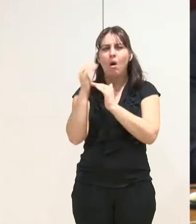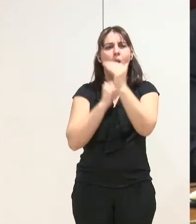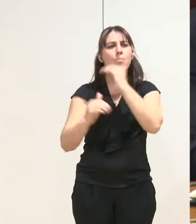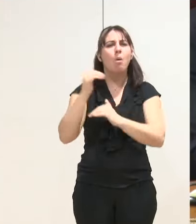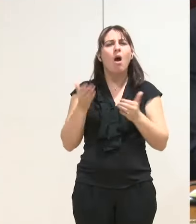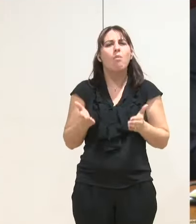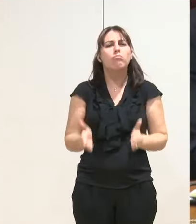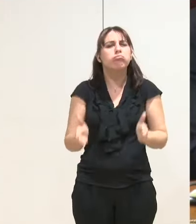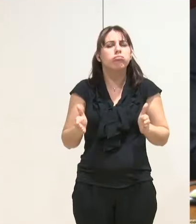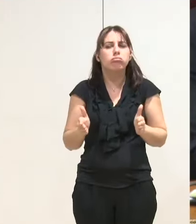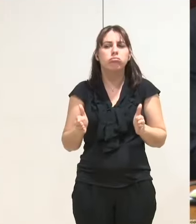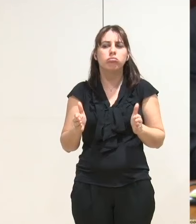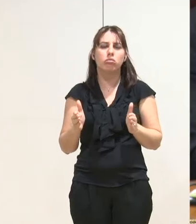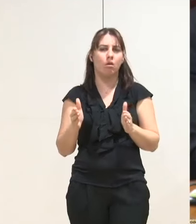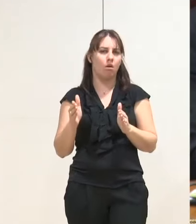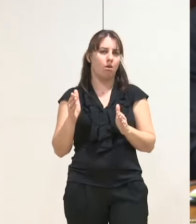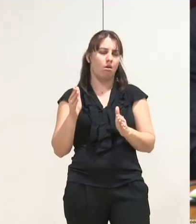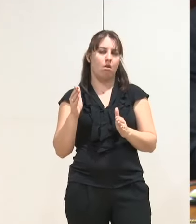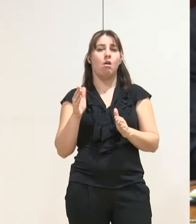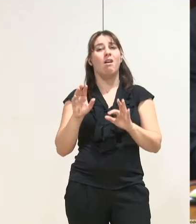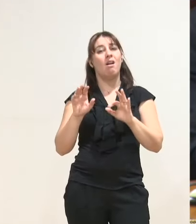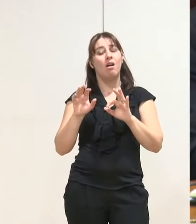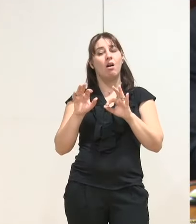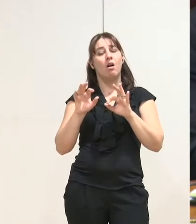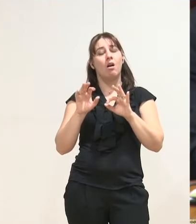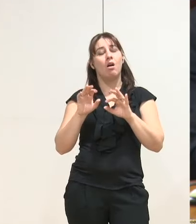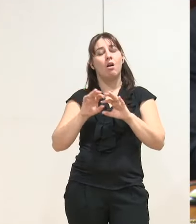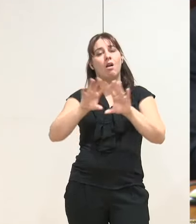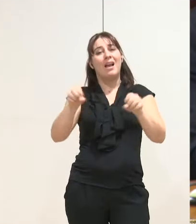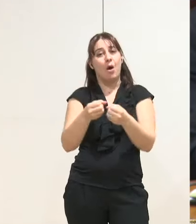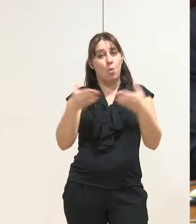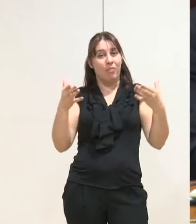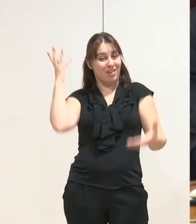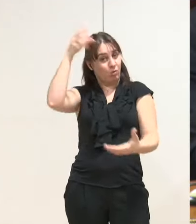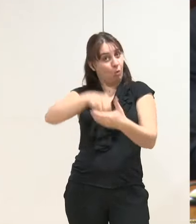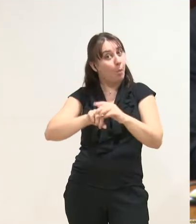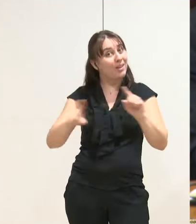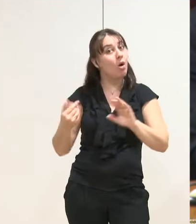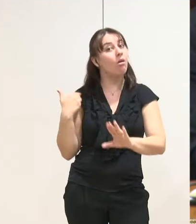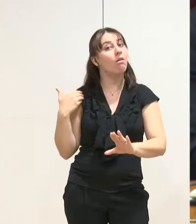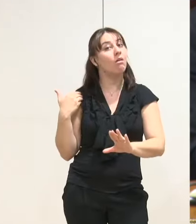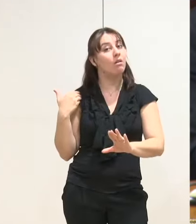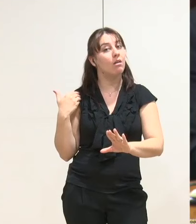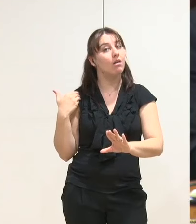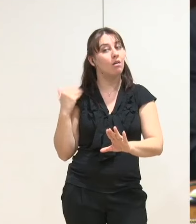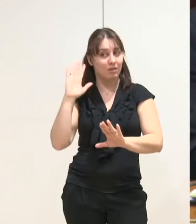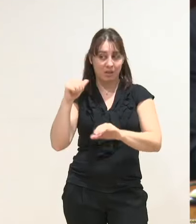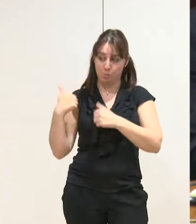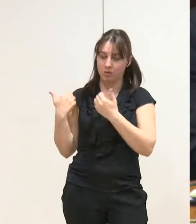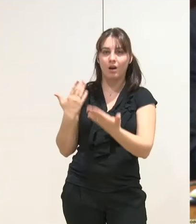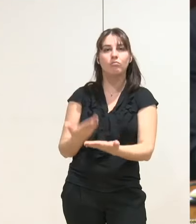instauré n'ont pas été pris en compte les augmentations d'effectifs et donc on a eu euh effectivement